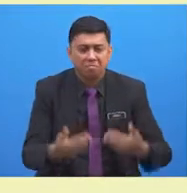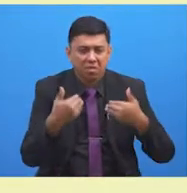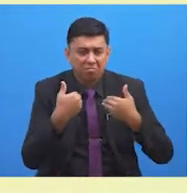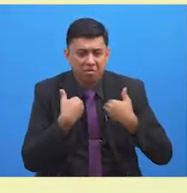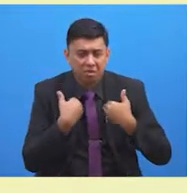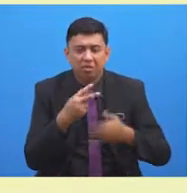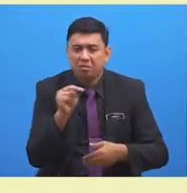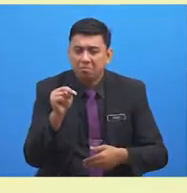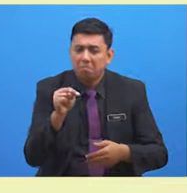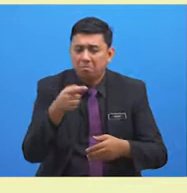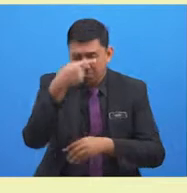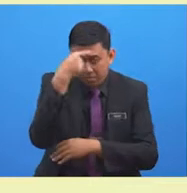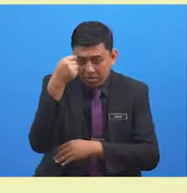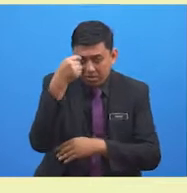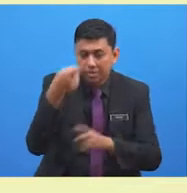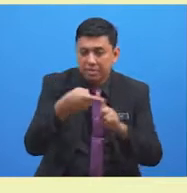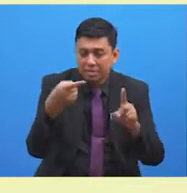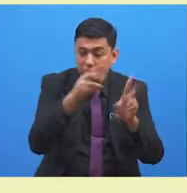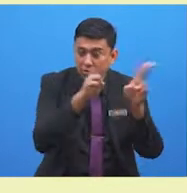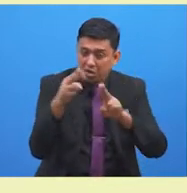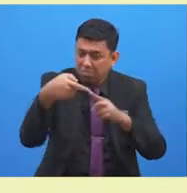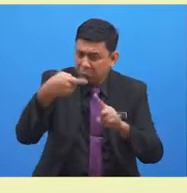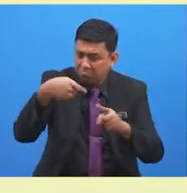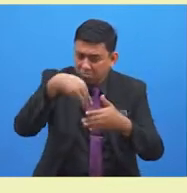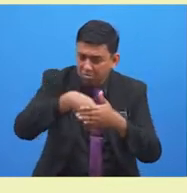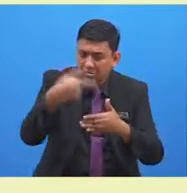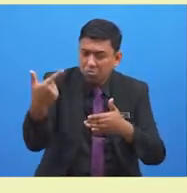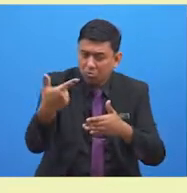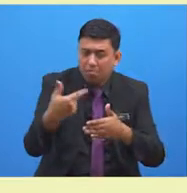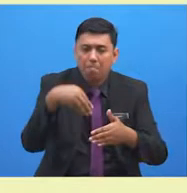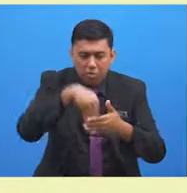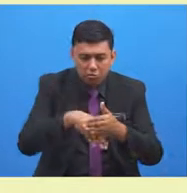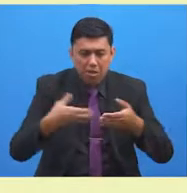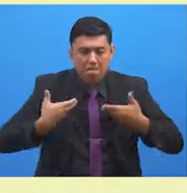Keadaan ini akan menyebabkan udara dari luar akan masuk ke dalam paru-paru manusia.